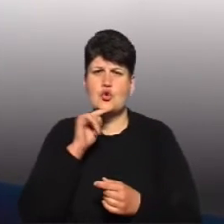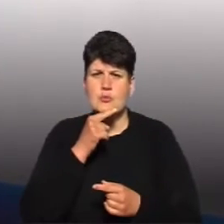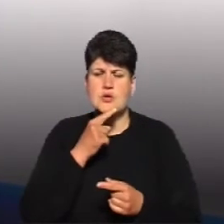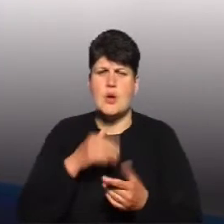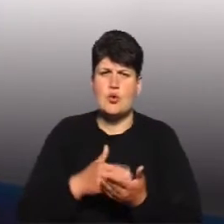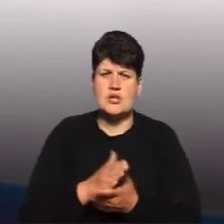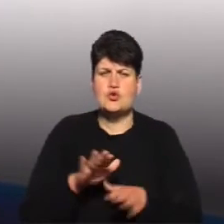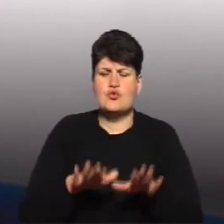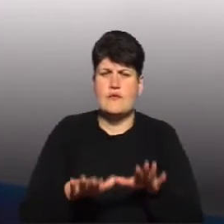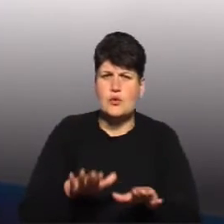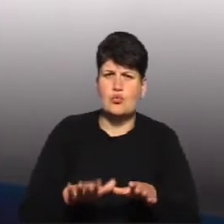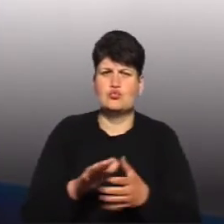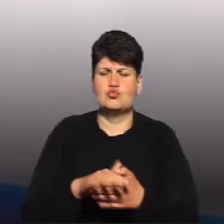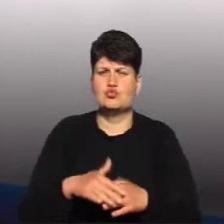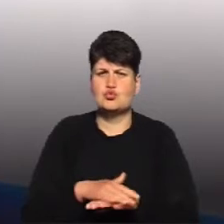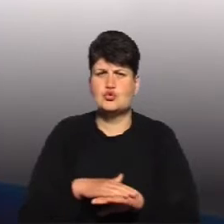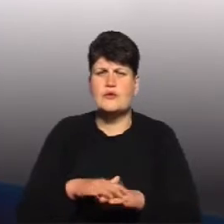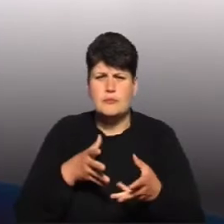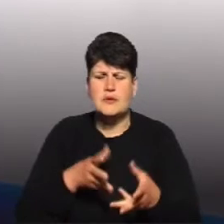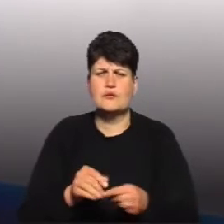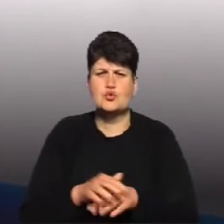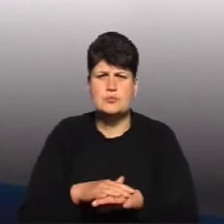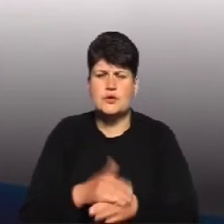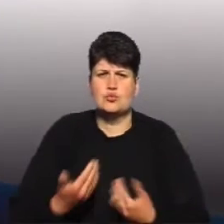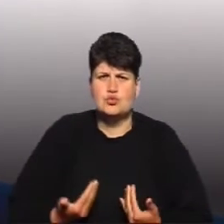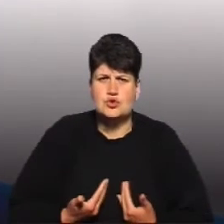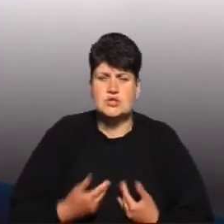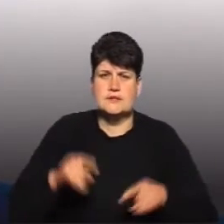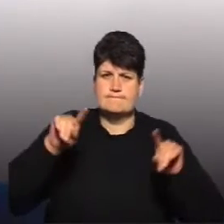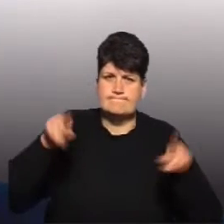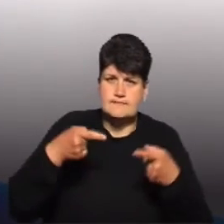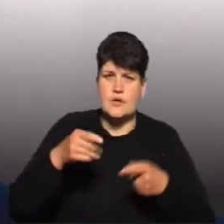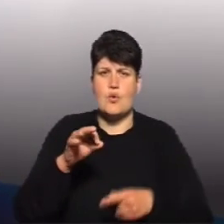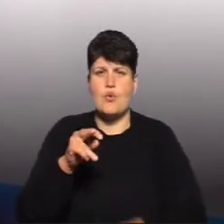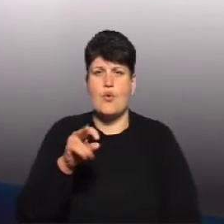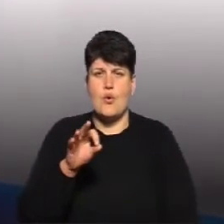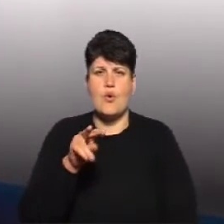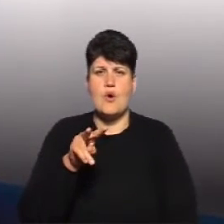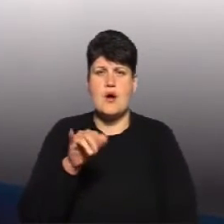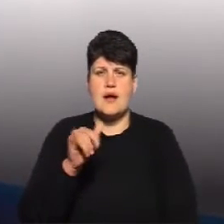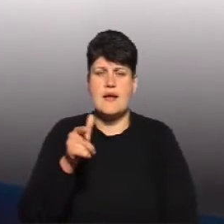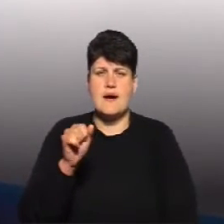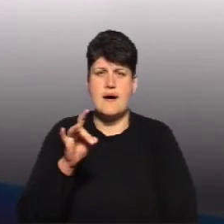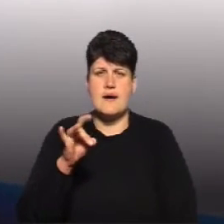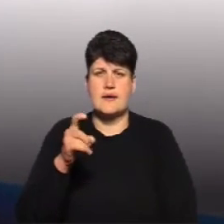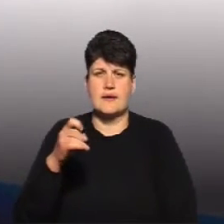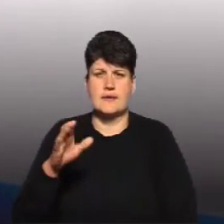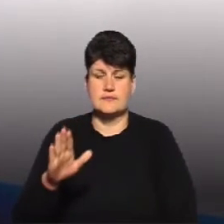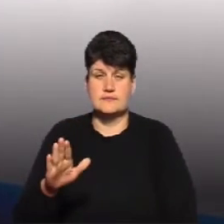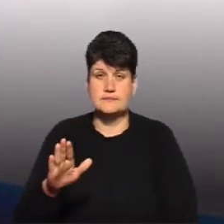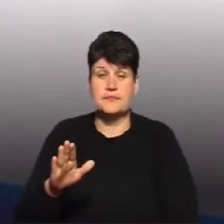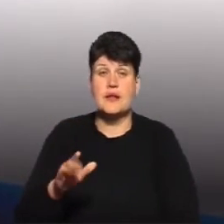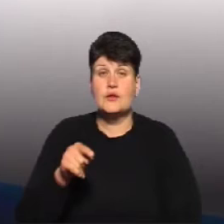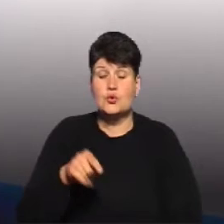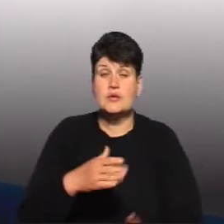житті, в лапках чи в дужках олігархів. От якраз, якщо ми виходимо із назви цього законопроекту, то якраз тут йде мова про те, що